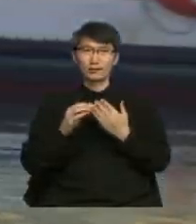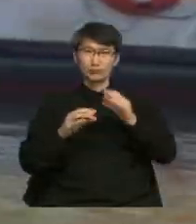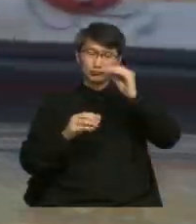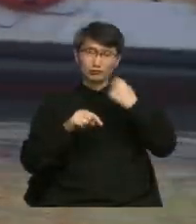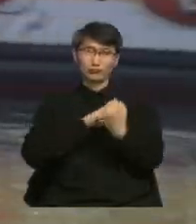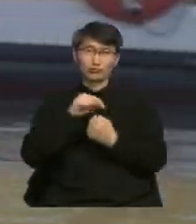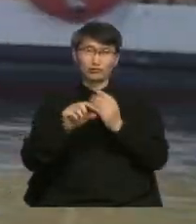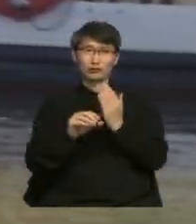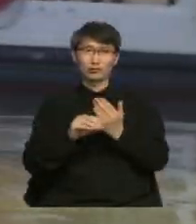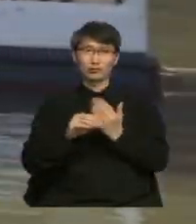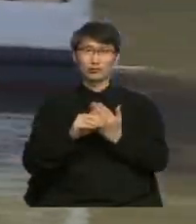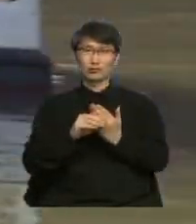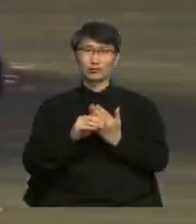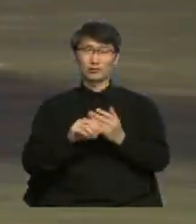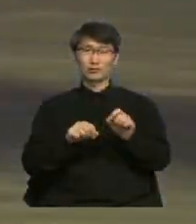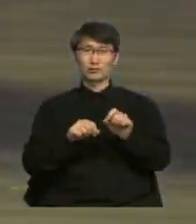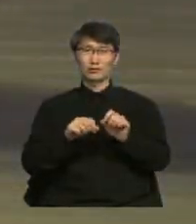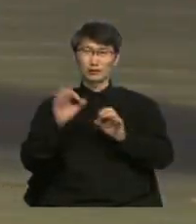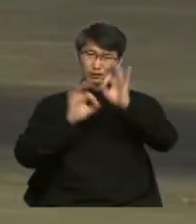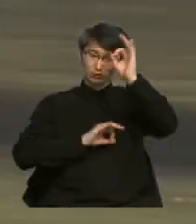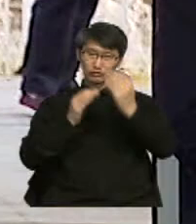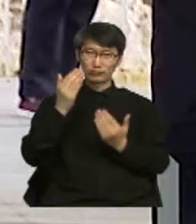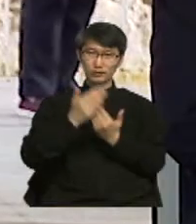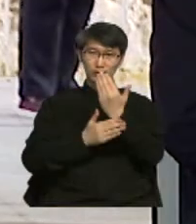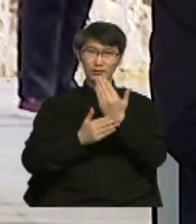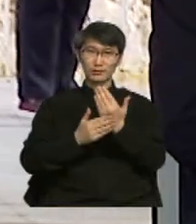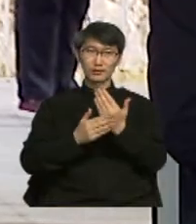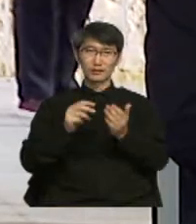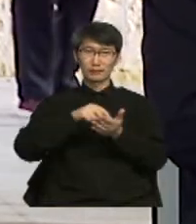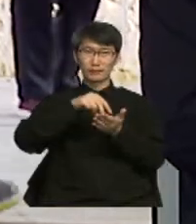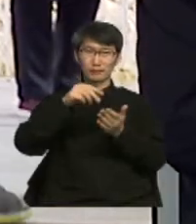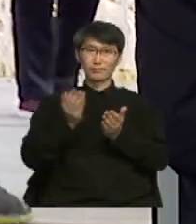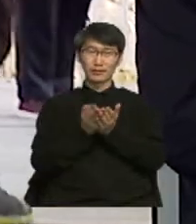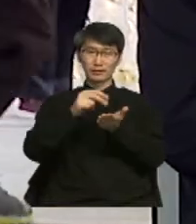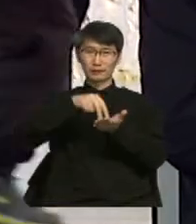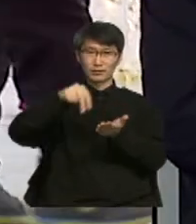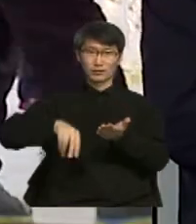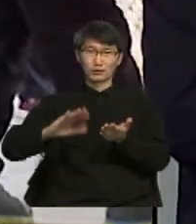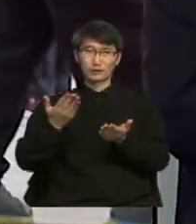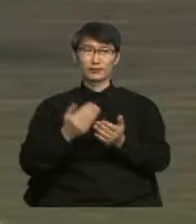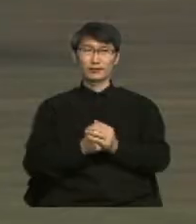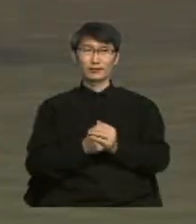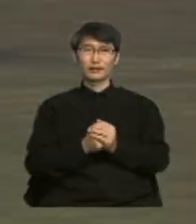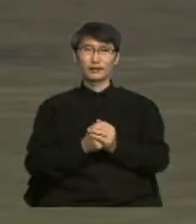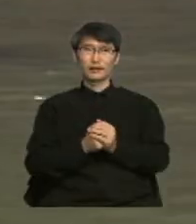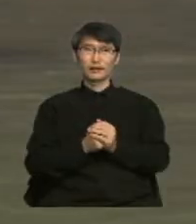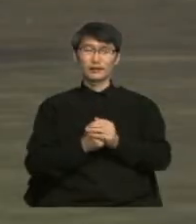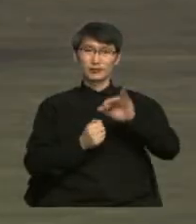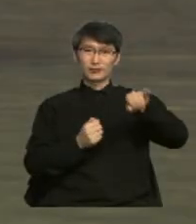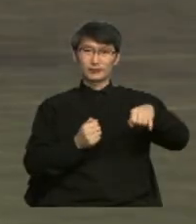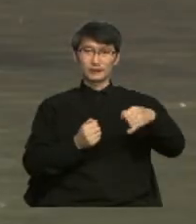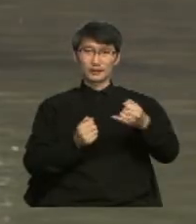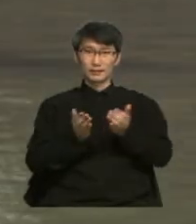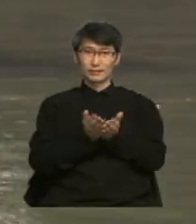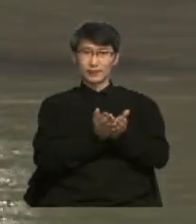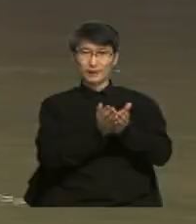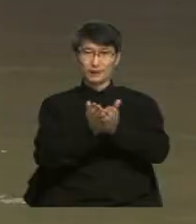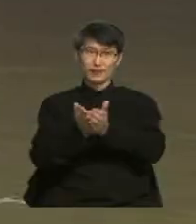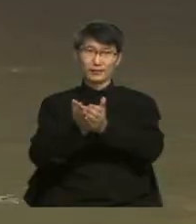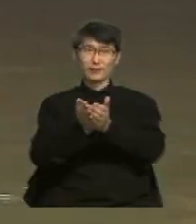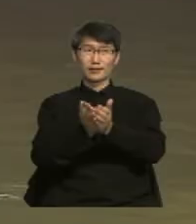중에 돌발 상황도 일어나 탑승객들이 배에서 내렸습니다. HJ 마리나에 있던